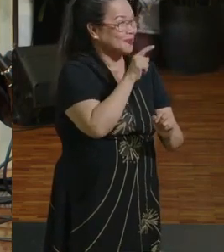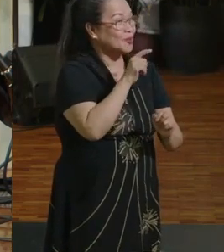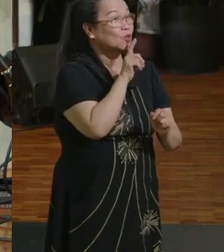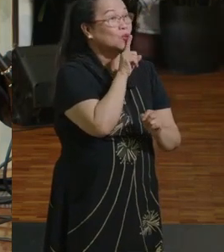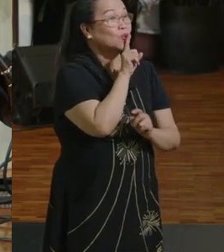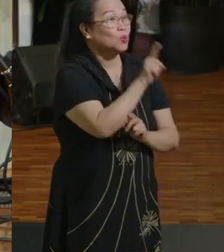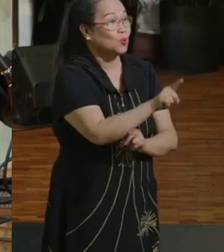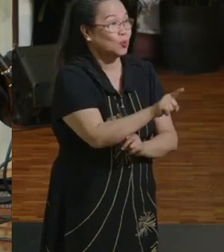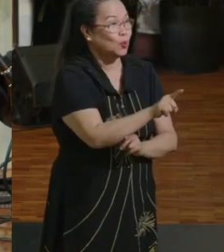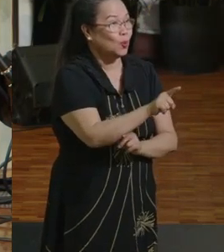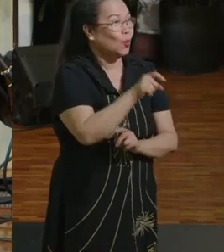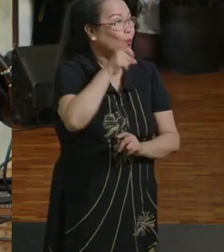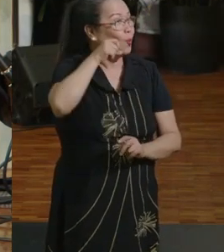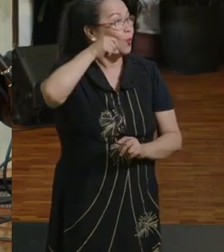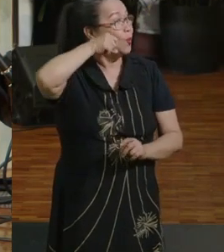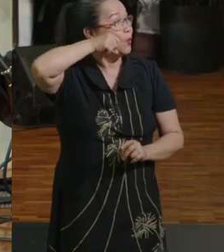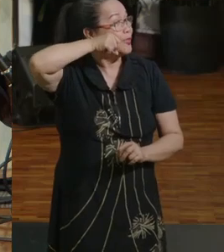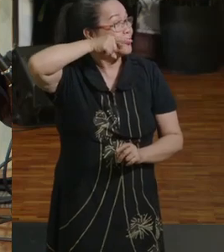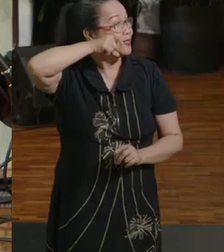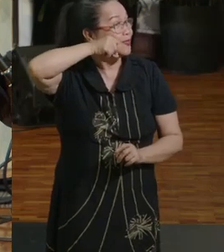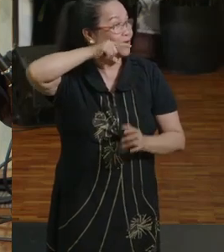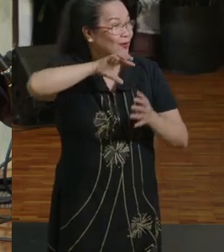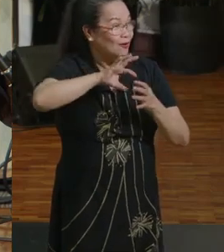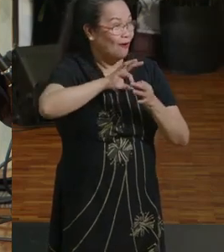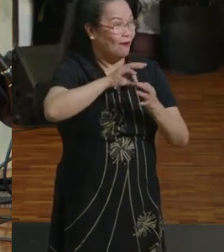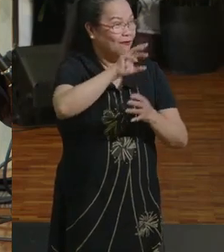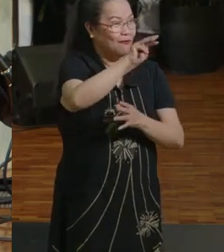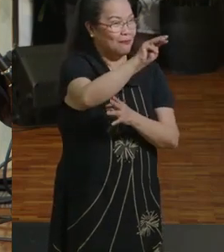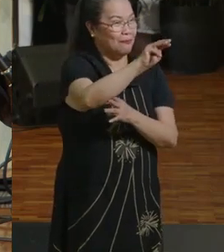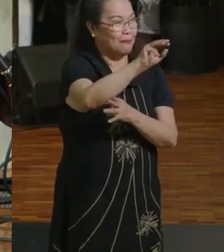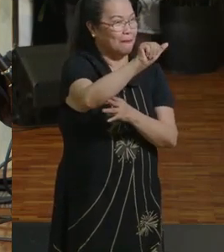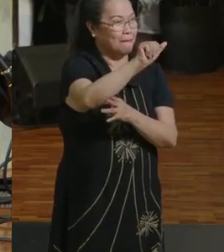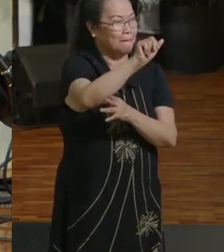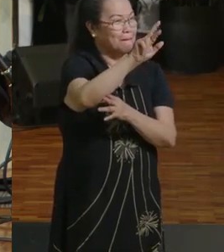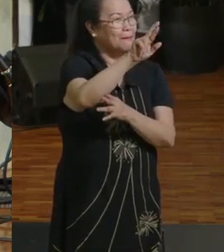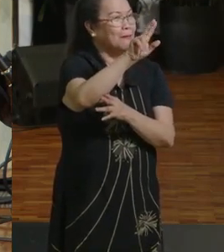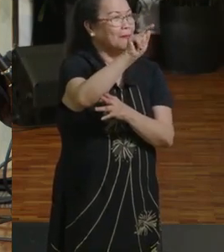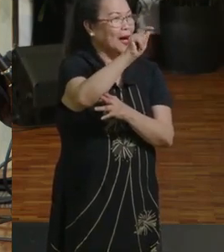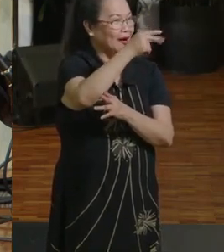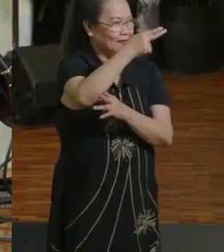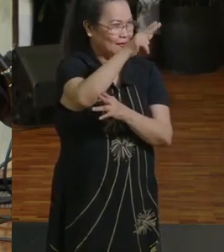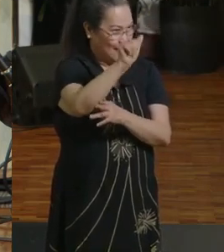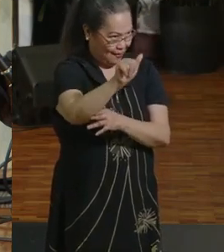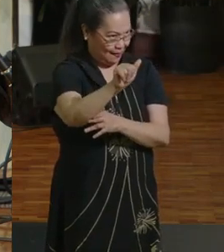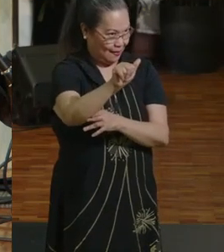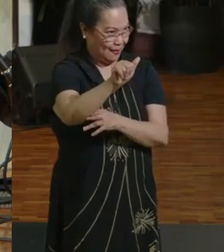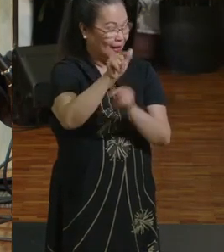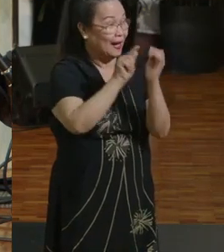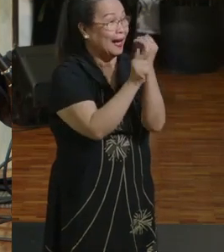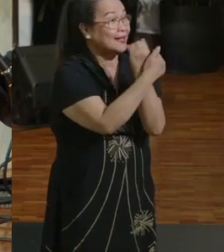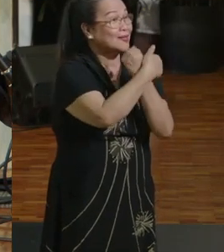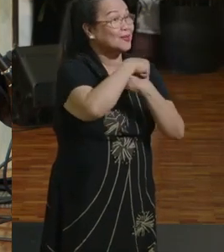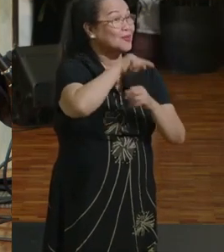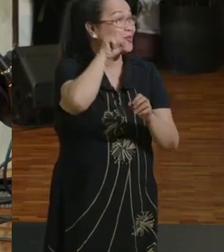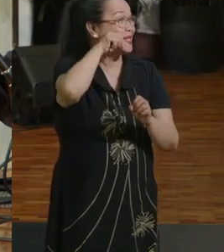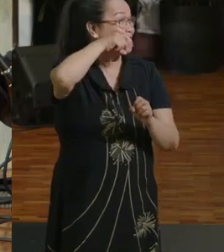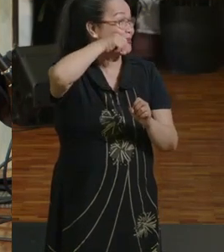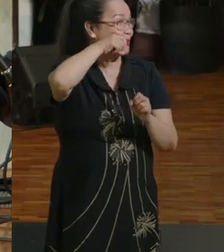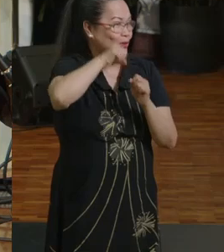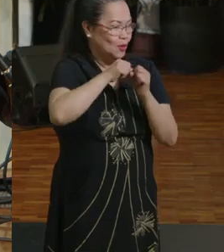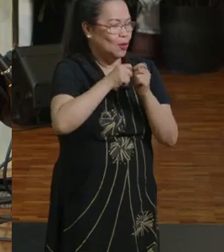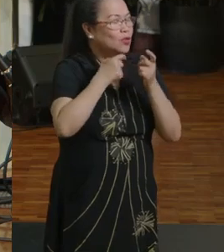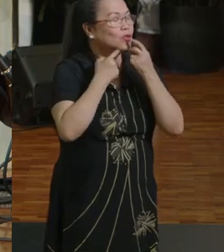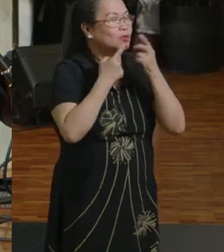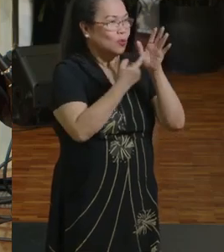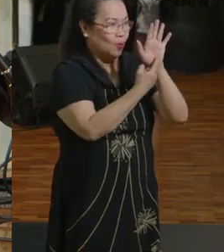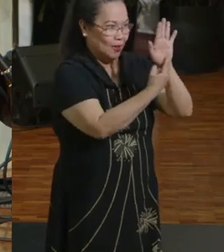Mary, kapatid ni Martha. So, hindi din po si Mary Magdalene yon. Pero ang gusto ko pong ipakita sa